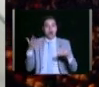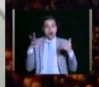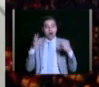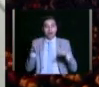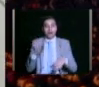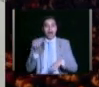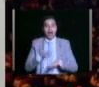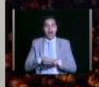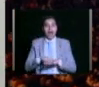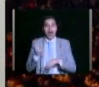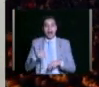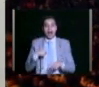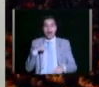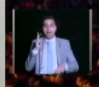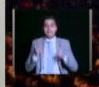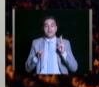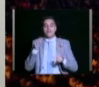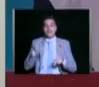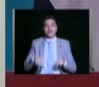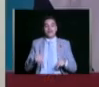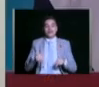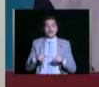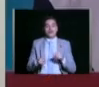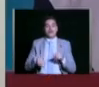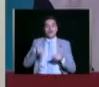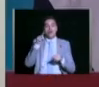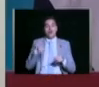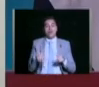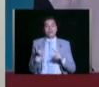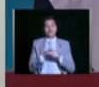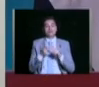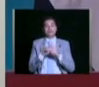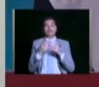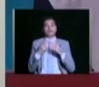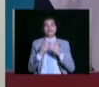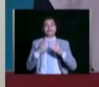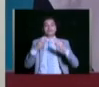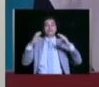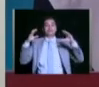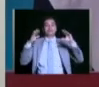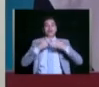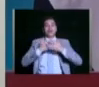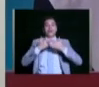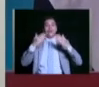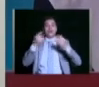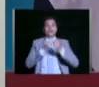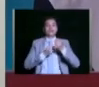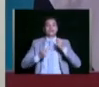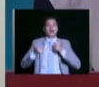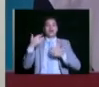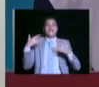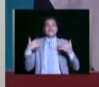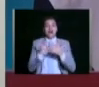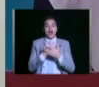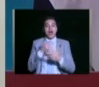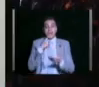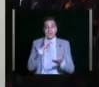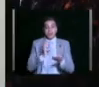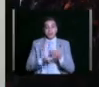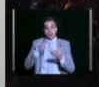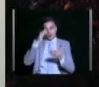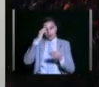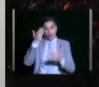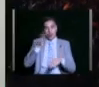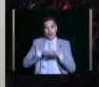وكمان بنقدر ان احنا كمان نطور فيه مشاريع وبندخل مشاريع جديده وكمان برده المبادره بتقدر ان هي تجمع